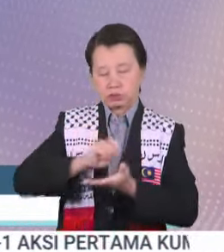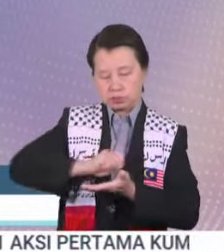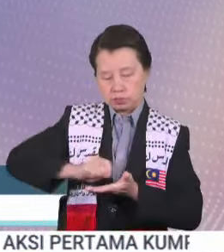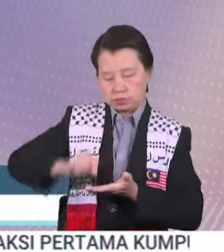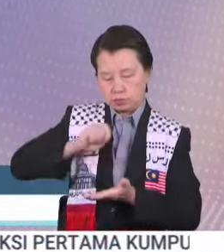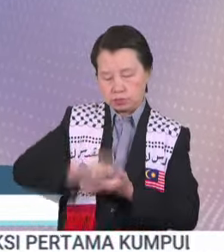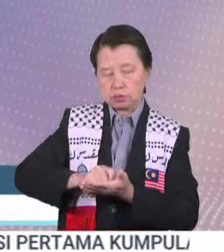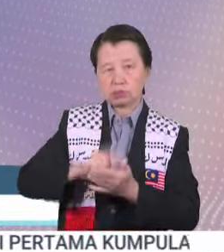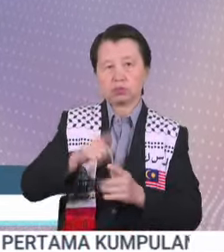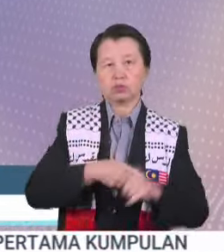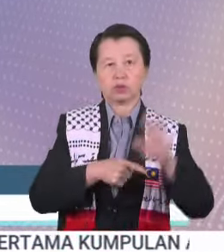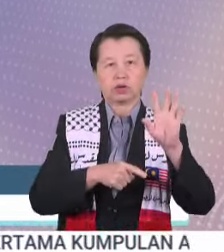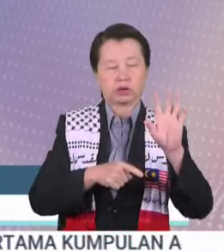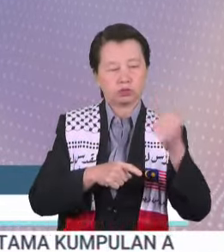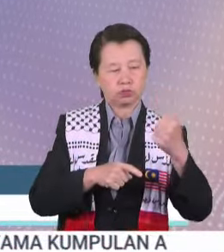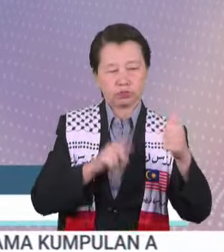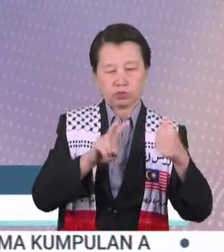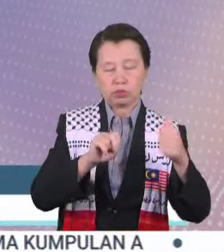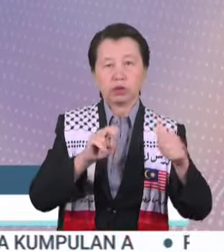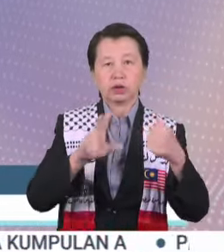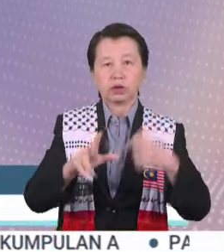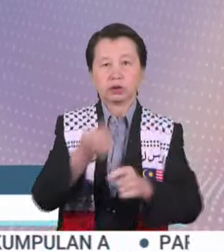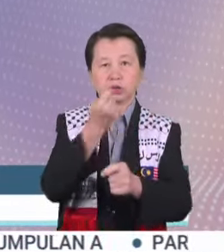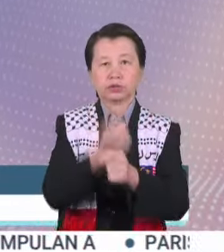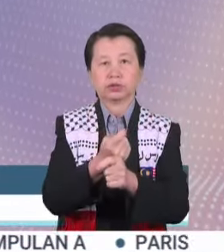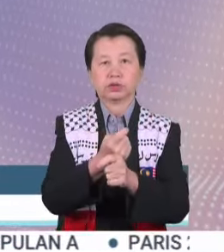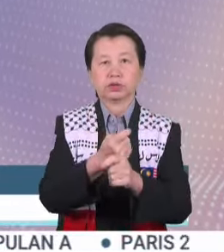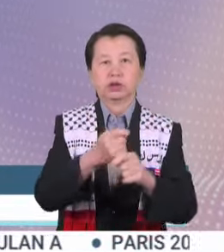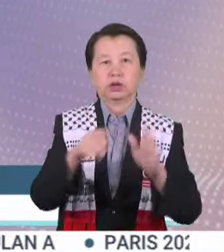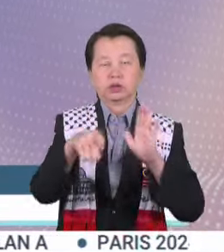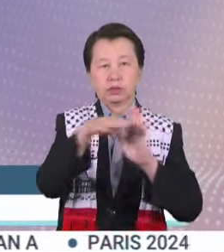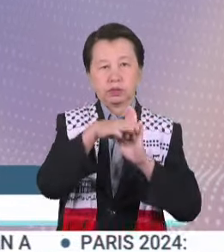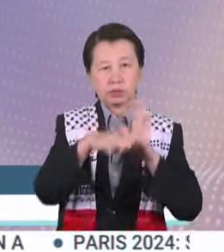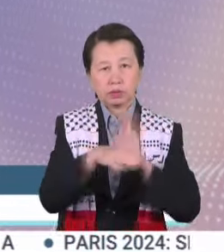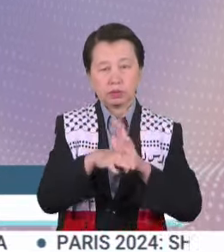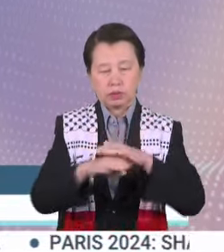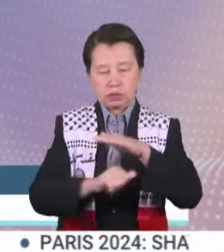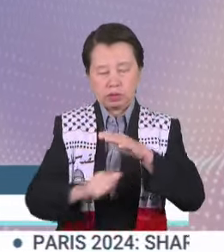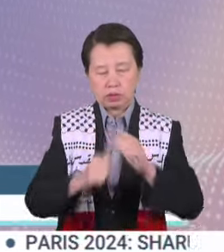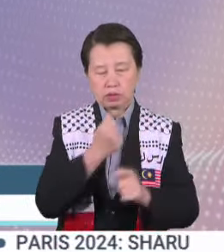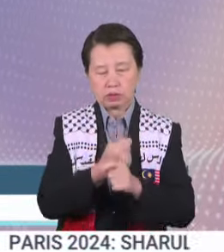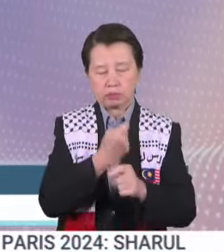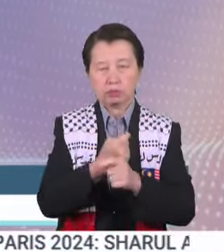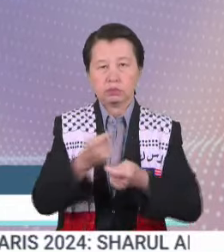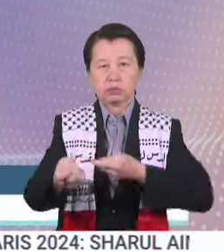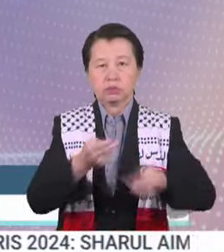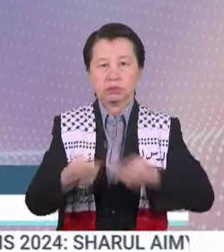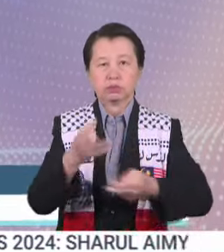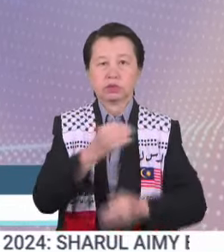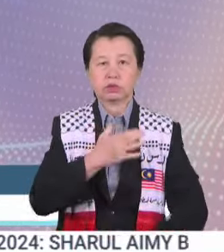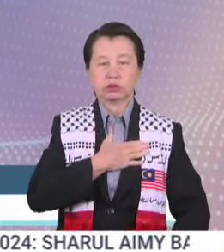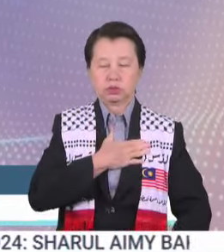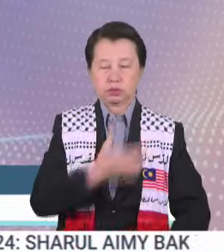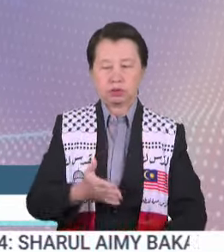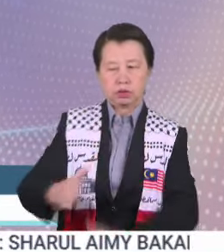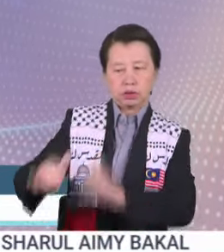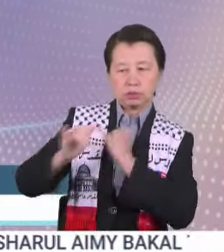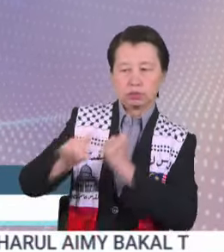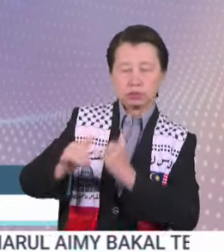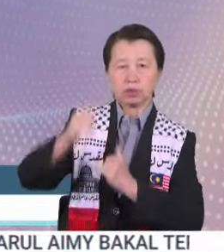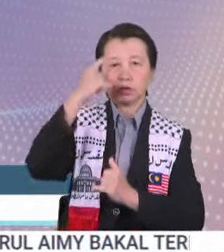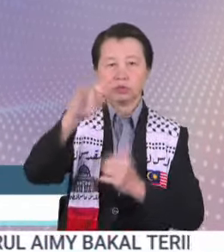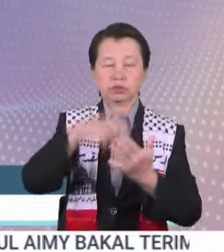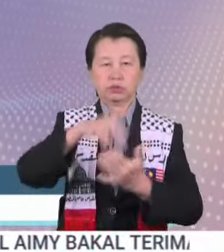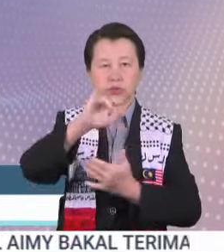Oktober 2023 yang menetapkan prinsip asas rangka kerja tadbir urus dan komit bersama untuk